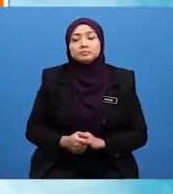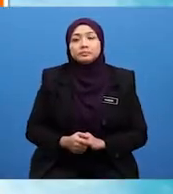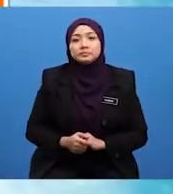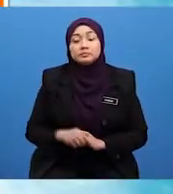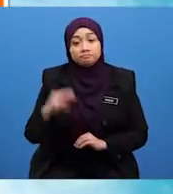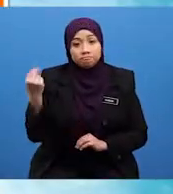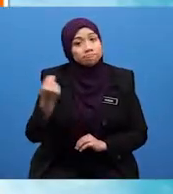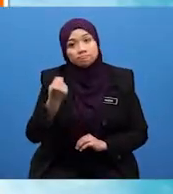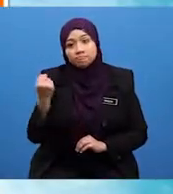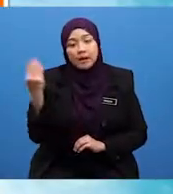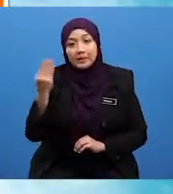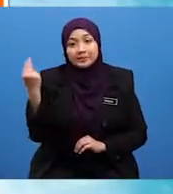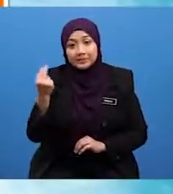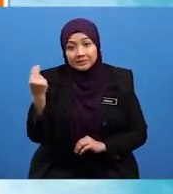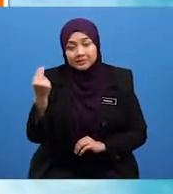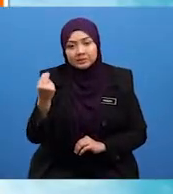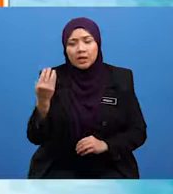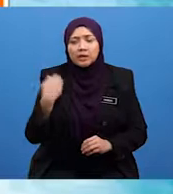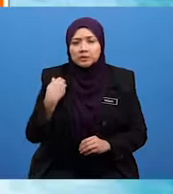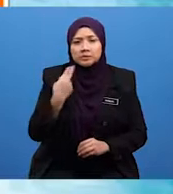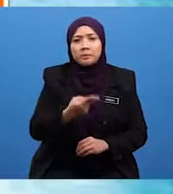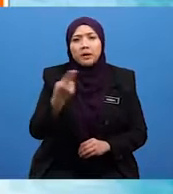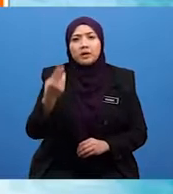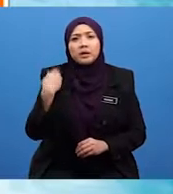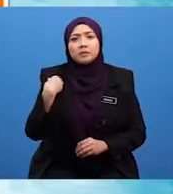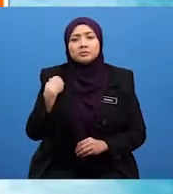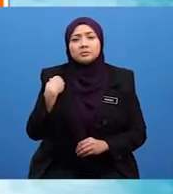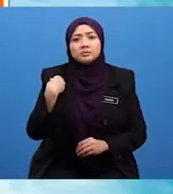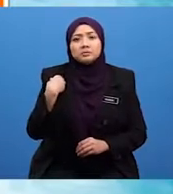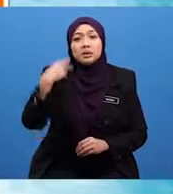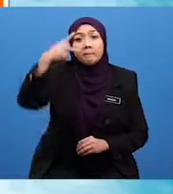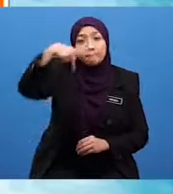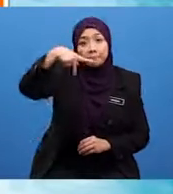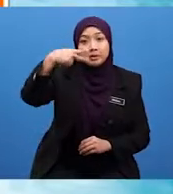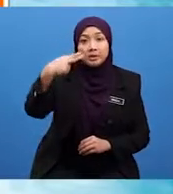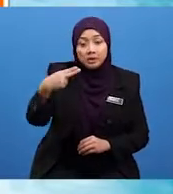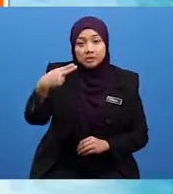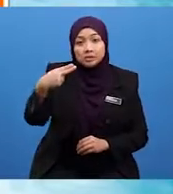Bahan neutral adalah bahan yang mempunyai nilai pH 7.